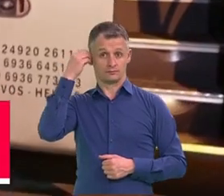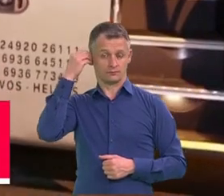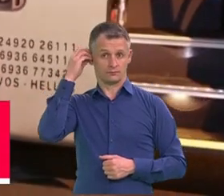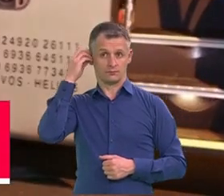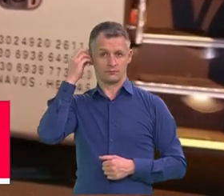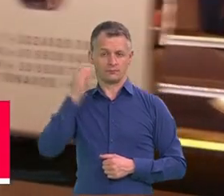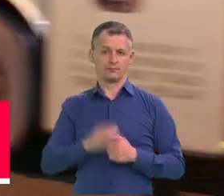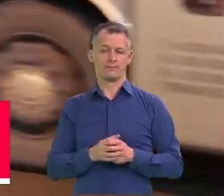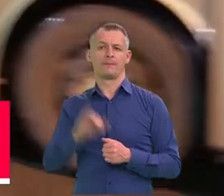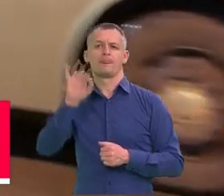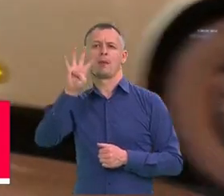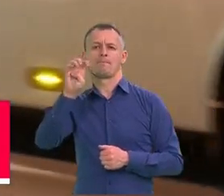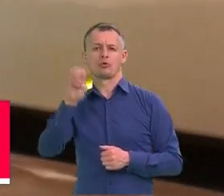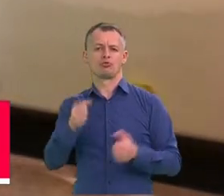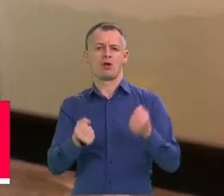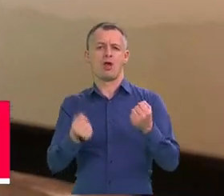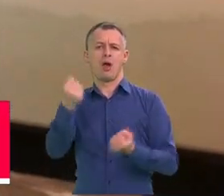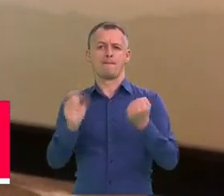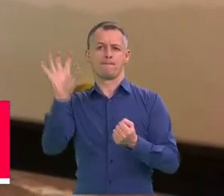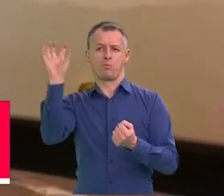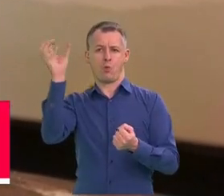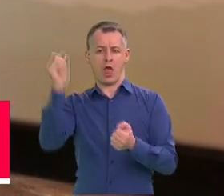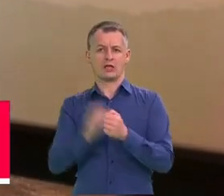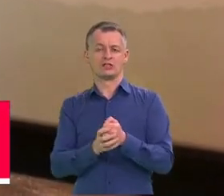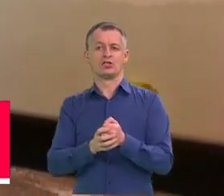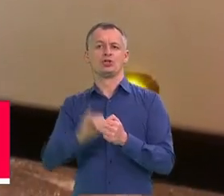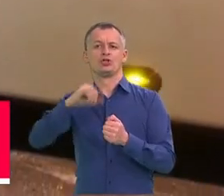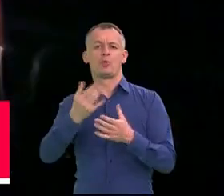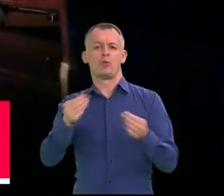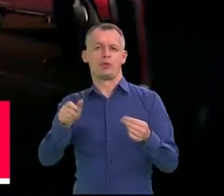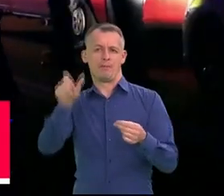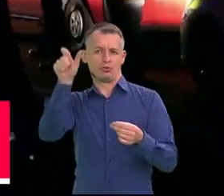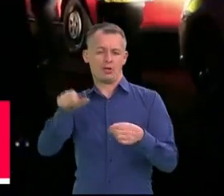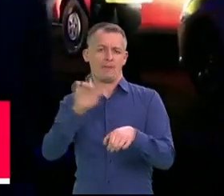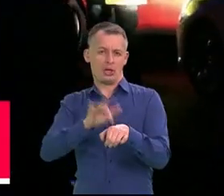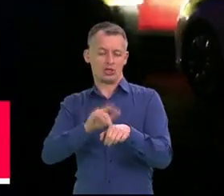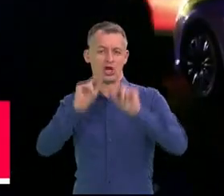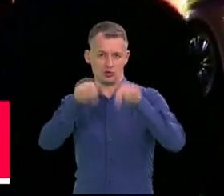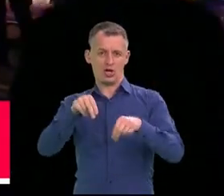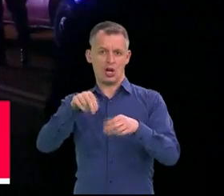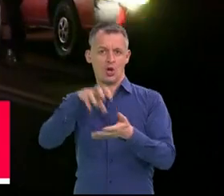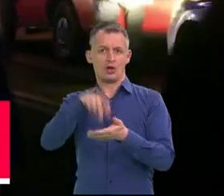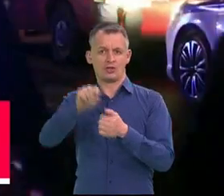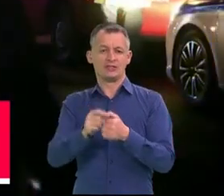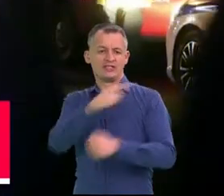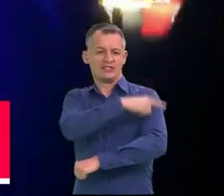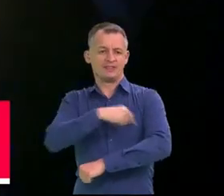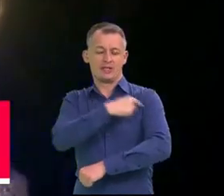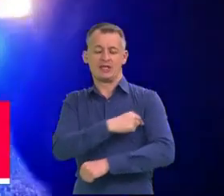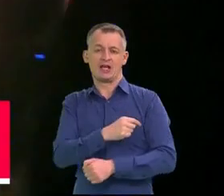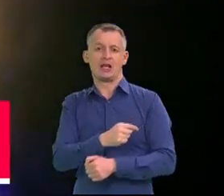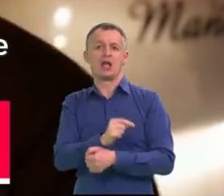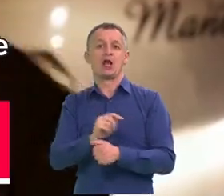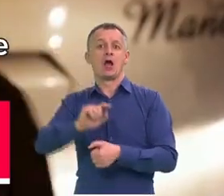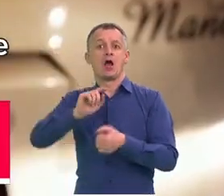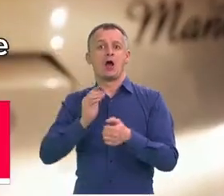Peste 40 de ambulanțe și sute de salvatori au sosit de urgență la locul tragediei. Spitalele pentru arși din întreaga țară au intrat imediat în